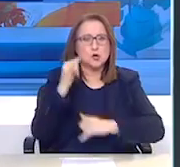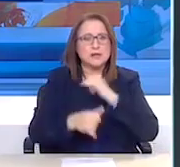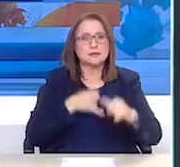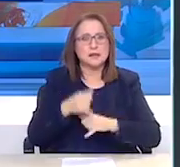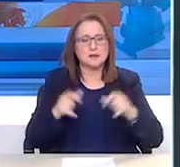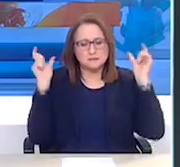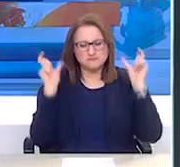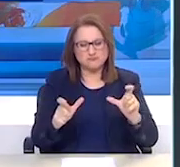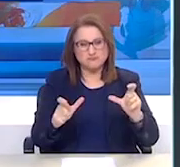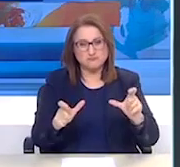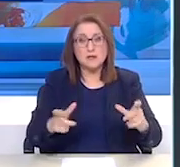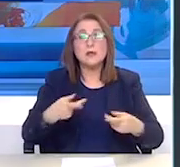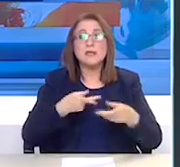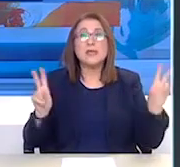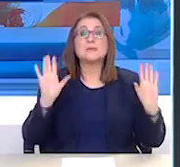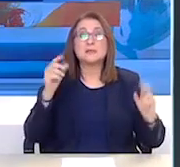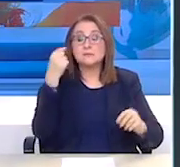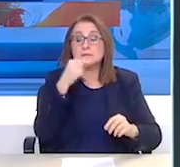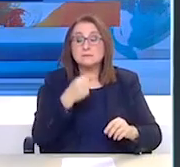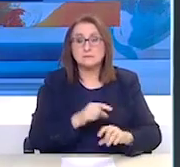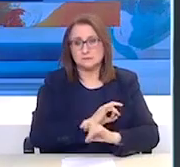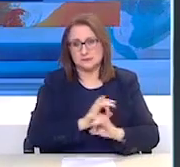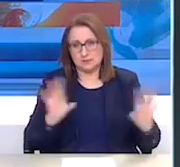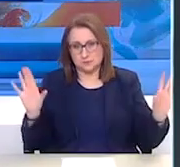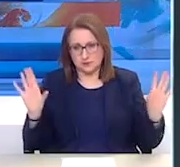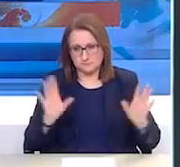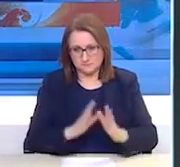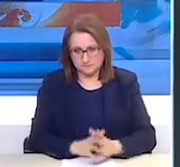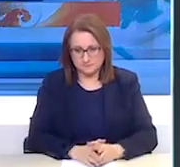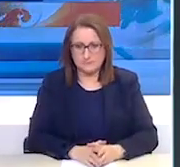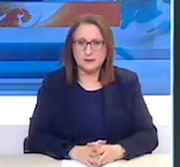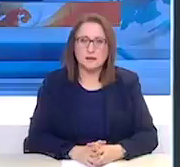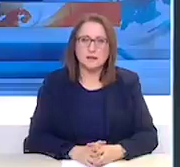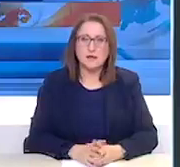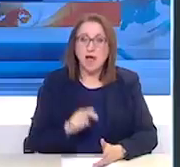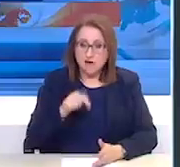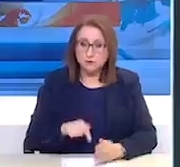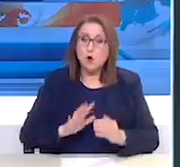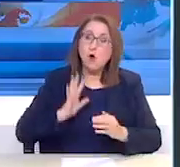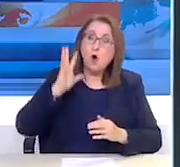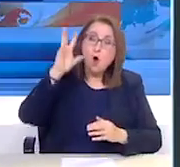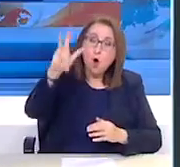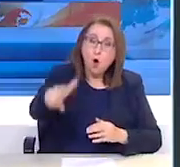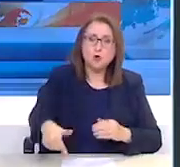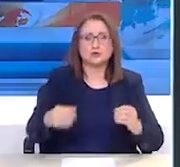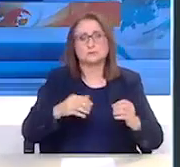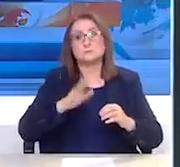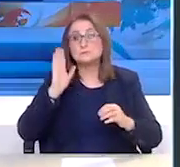τη λήξη των έκτακτων μέτρων για την απαγόρευση κυκλοφορίας. Επίσης, θα ήθελα να διευκρινίσω σε σχέση με τους